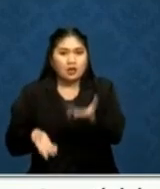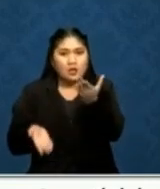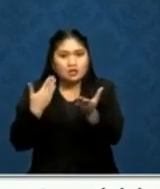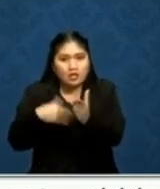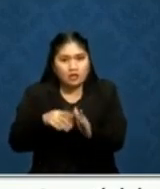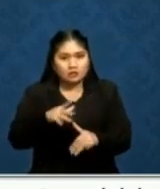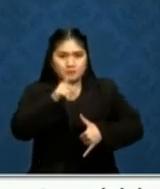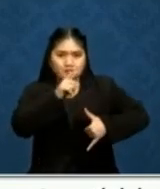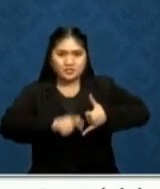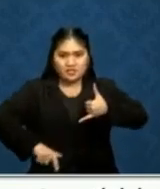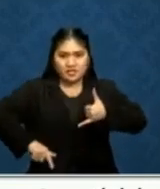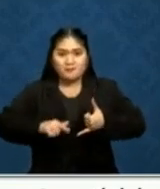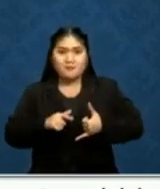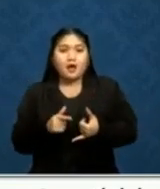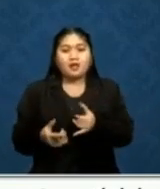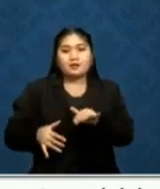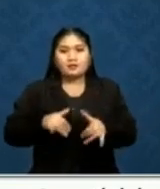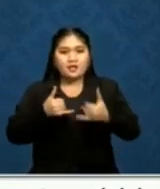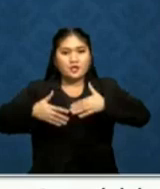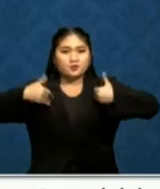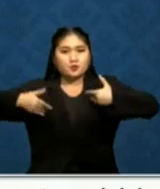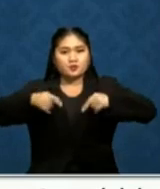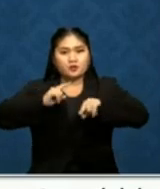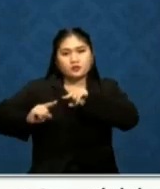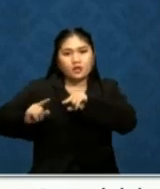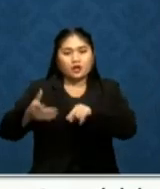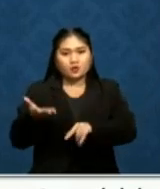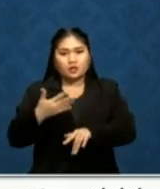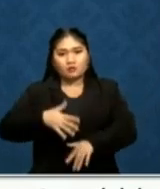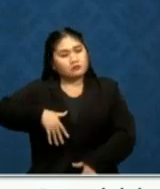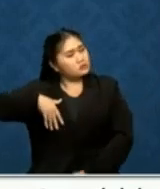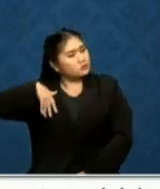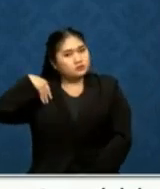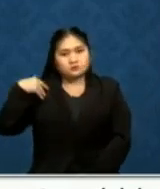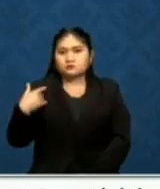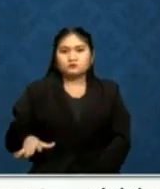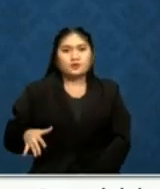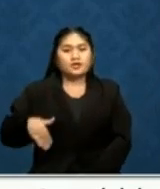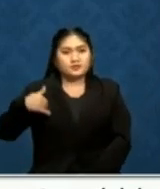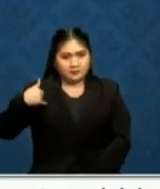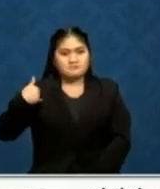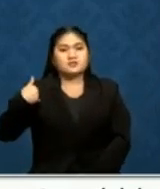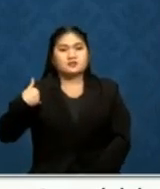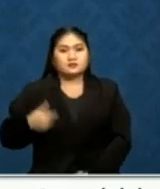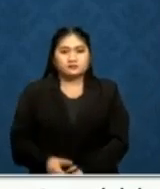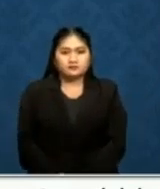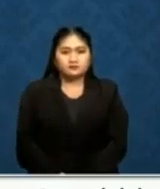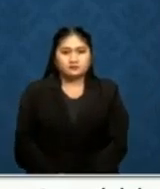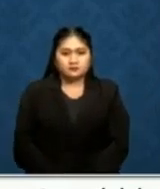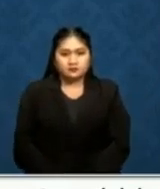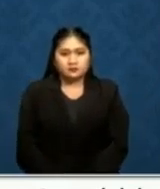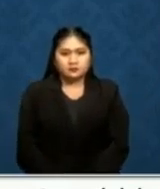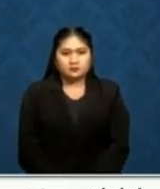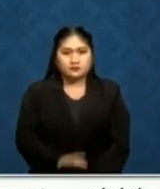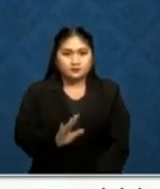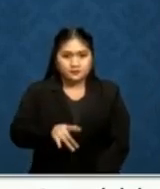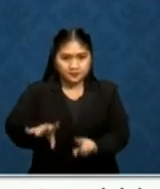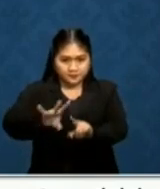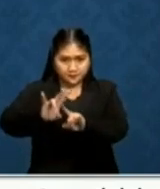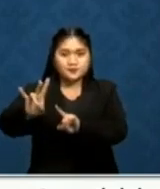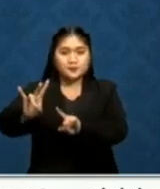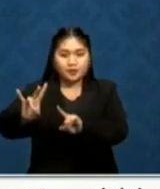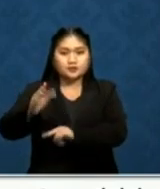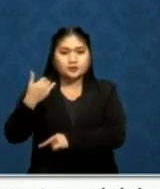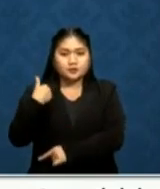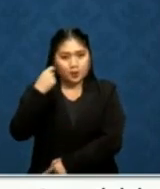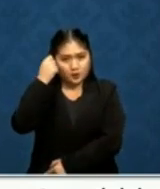างความสนุกสนานก็อาจจะเกิดความไม่สบายใจให้อีกฝ่ายได้เช่นเดียวกันประการที่7ค่ะเรามัก